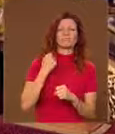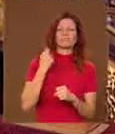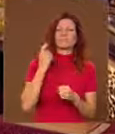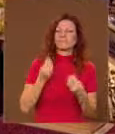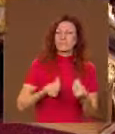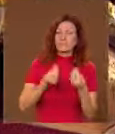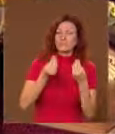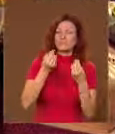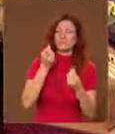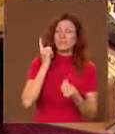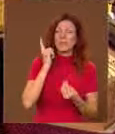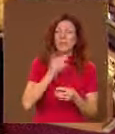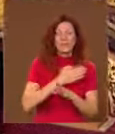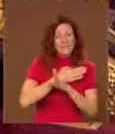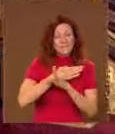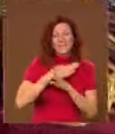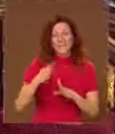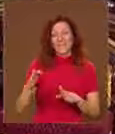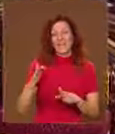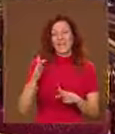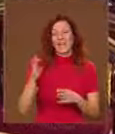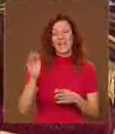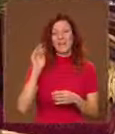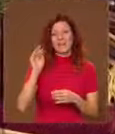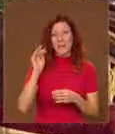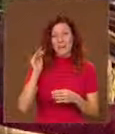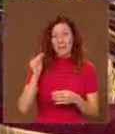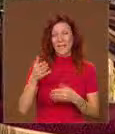винаги на Божията трапеза, там където са поканени